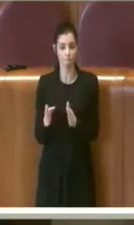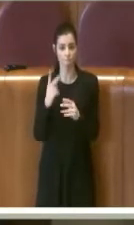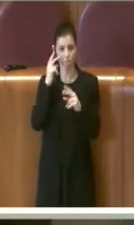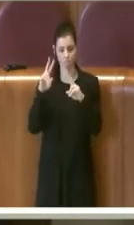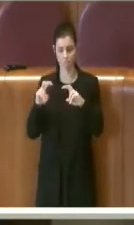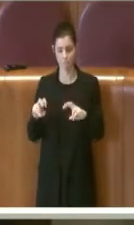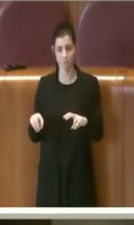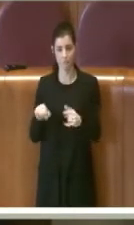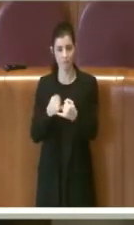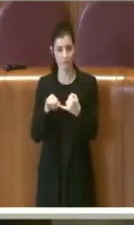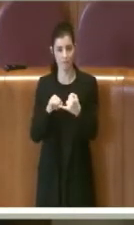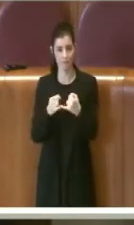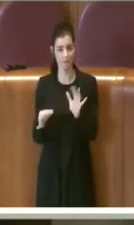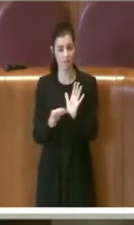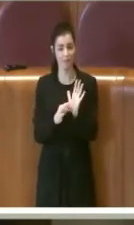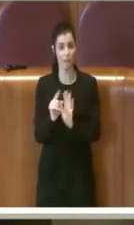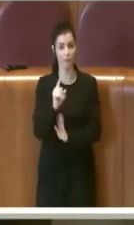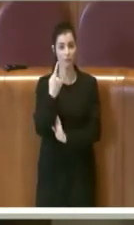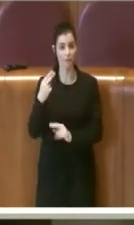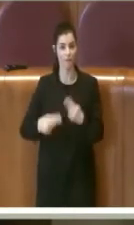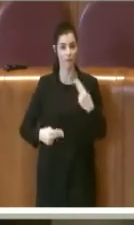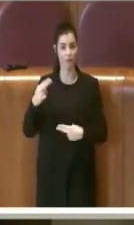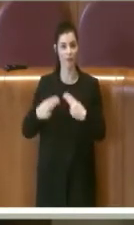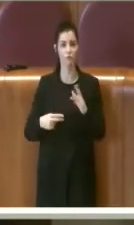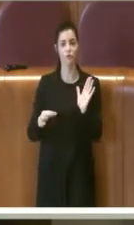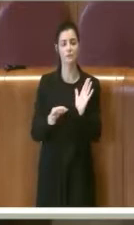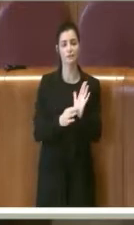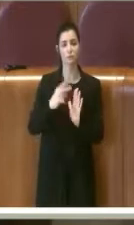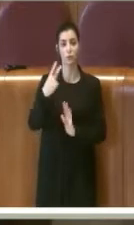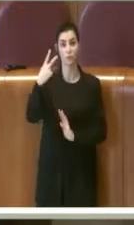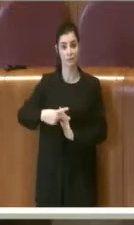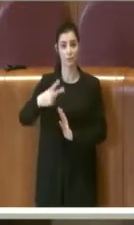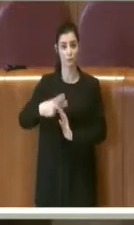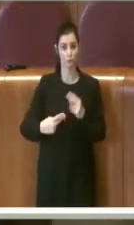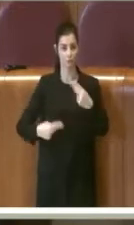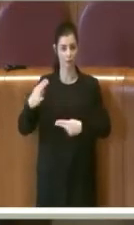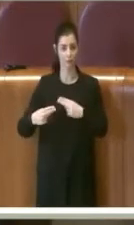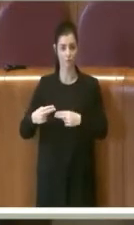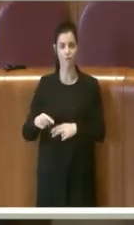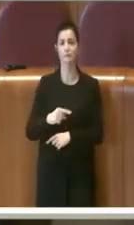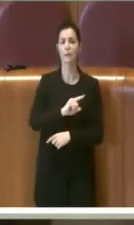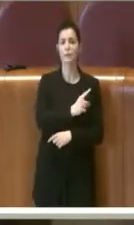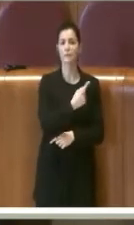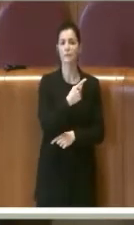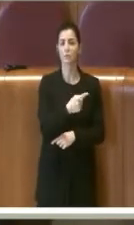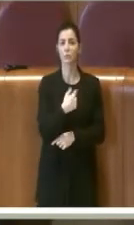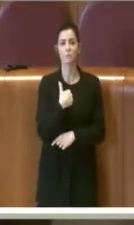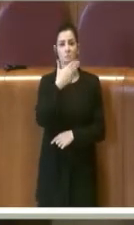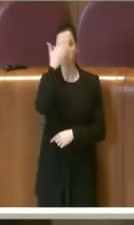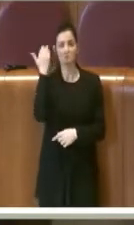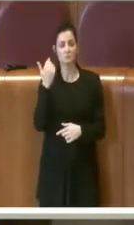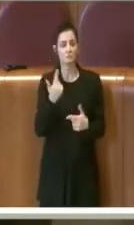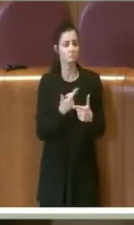nel dettaglio il titolo primo di bilancio e il titolo secondo di bilancio. Sul titolo primo, diciamo, onestamente non